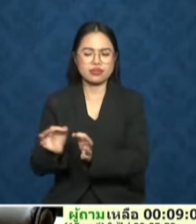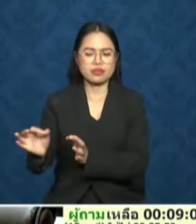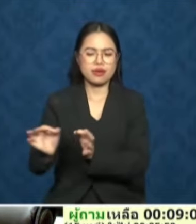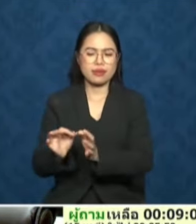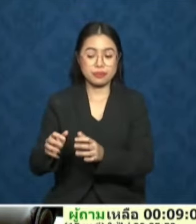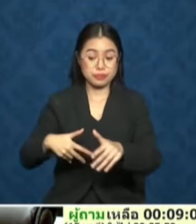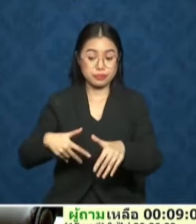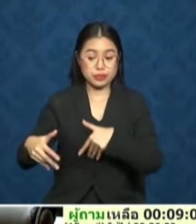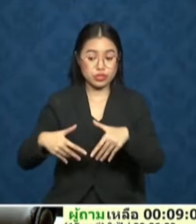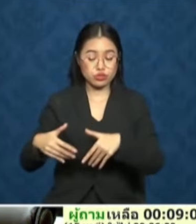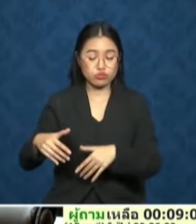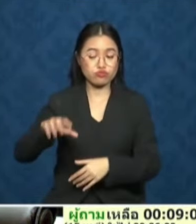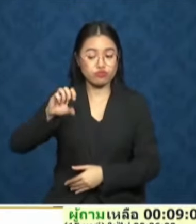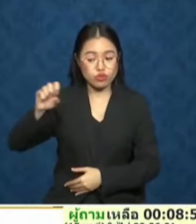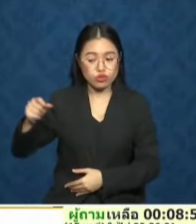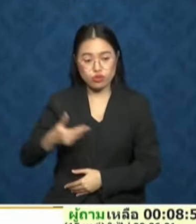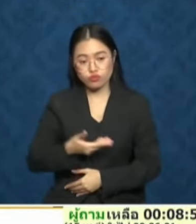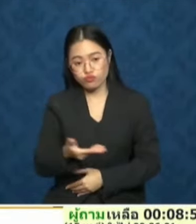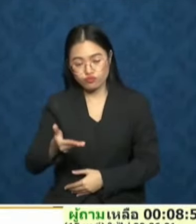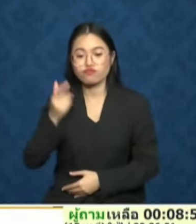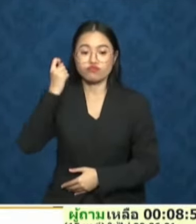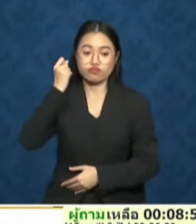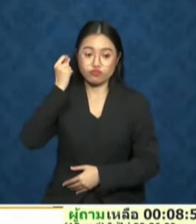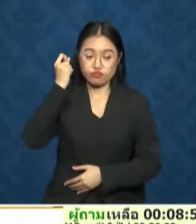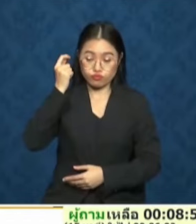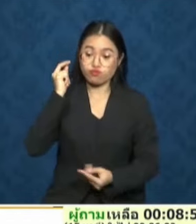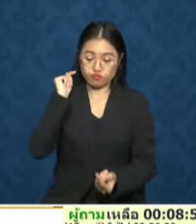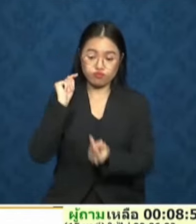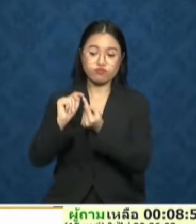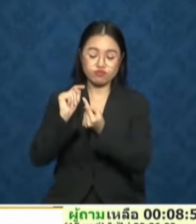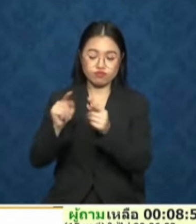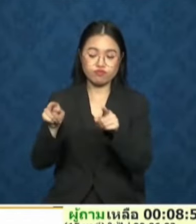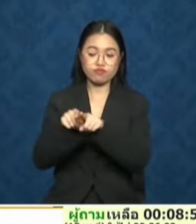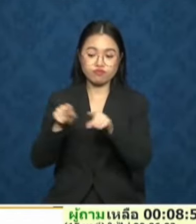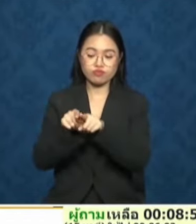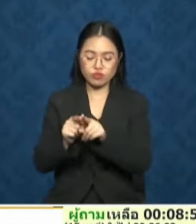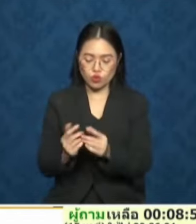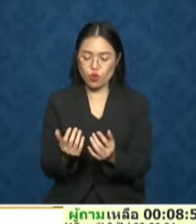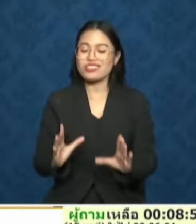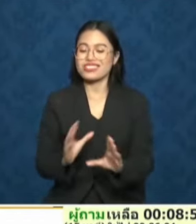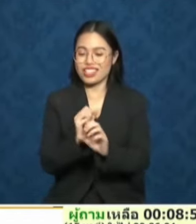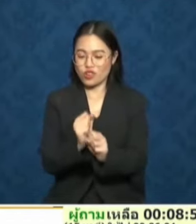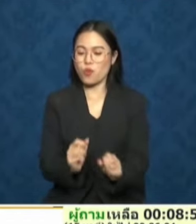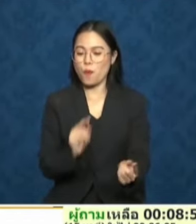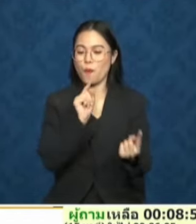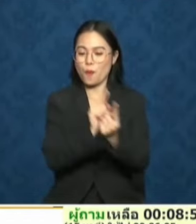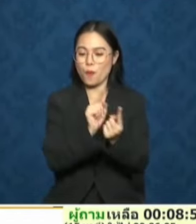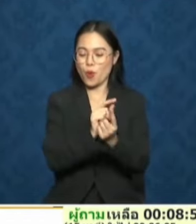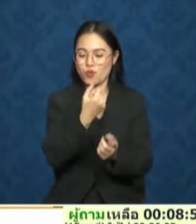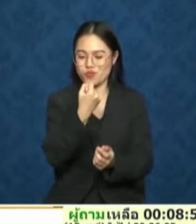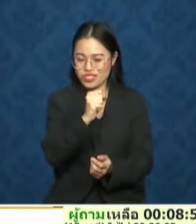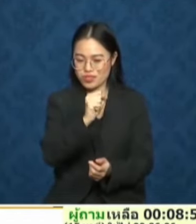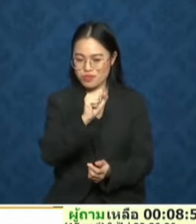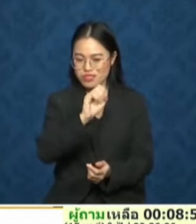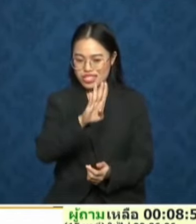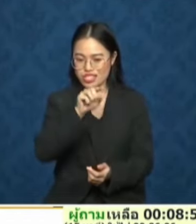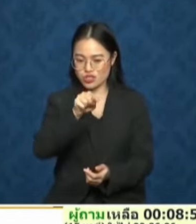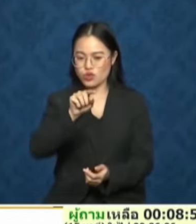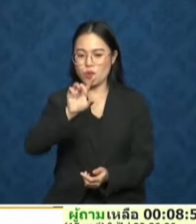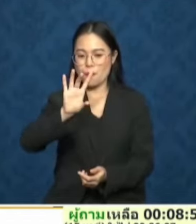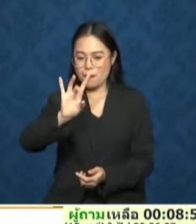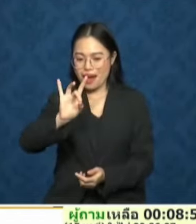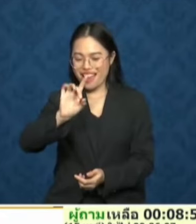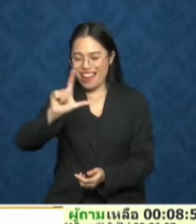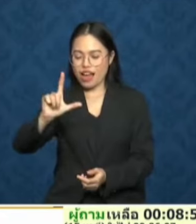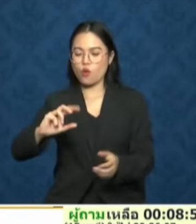น เพื่อนสมาชิครวถงตัผมเองกได้เข้ใจทจงกันนะครับว่าที่พบร14.8%านตัณ Lud ก็คือ หินแร่